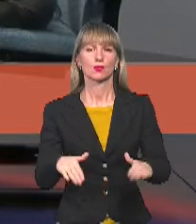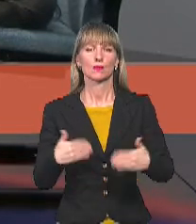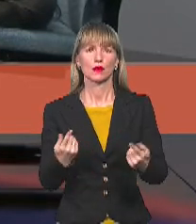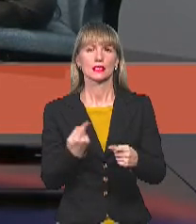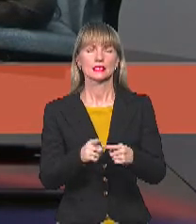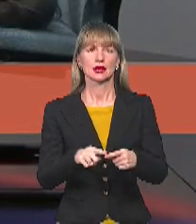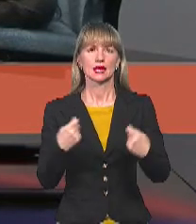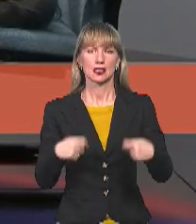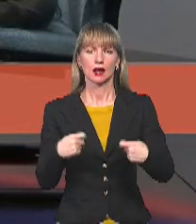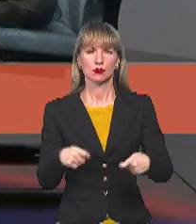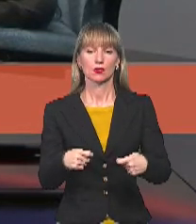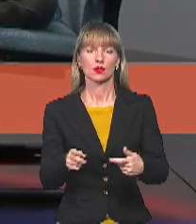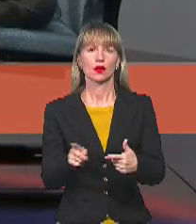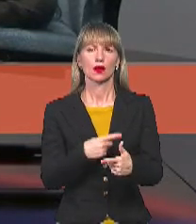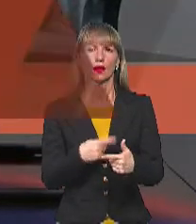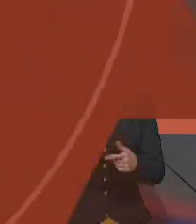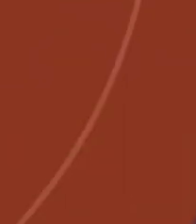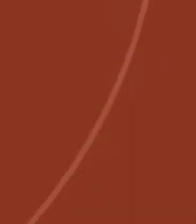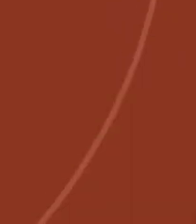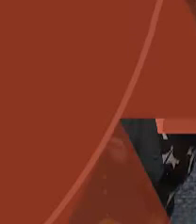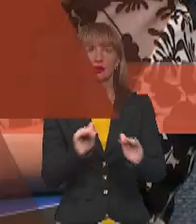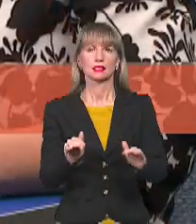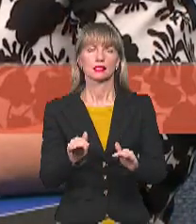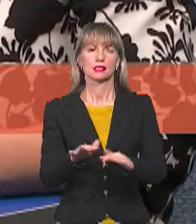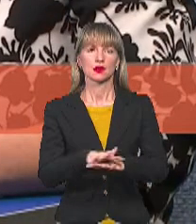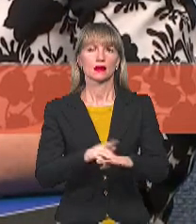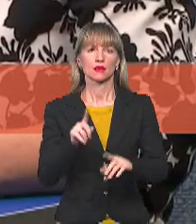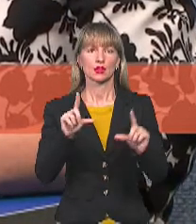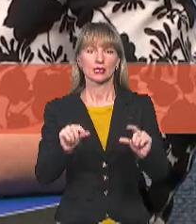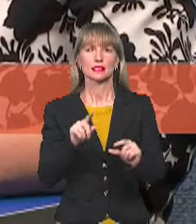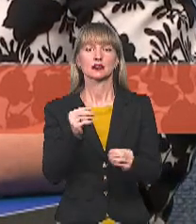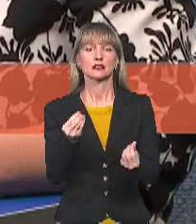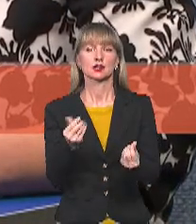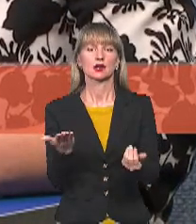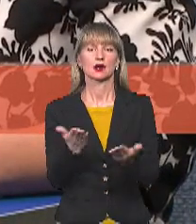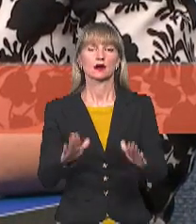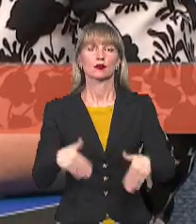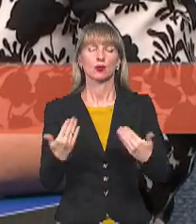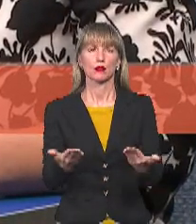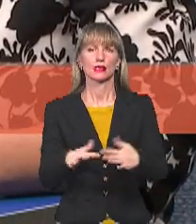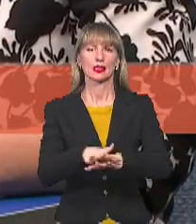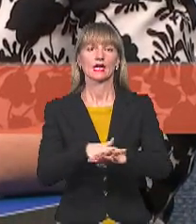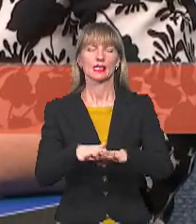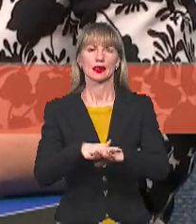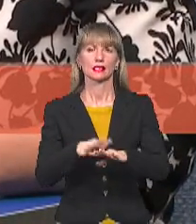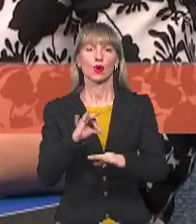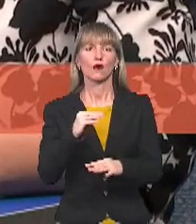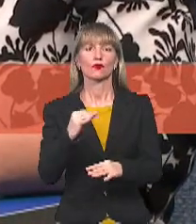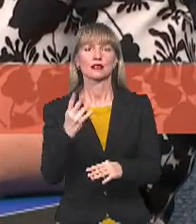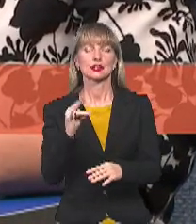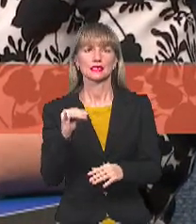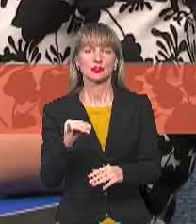цей ярмарок або стихійний ринок, вони нижчі за ті ціни, які пропонує ринки офіційні?